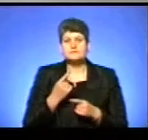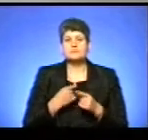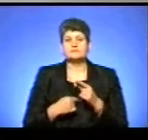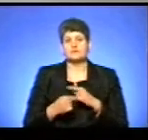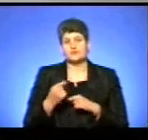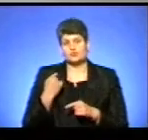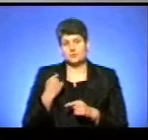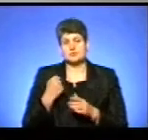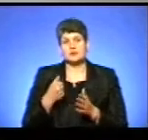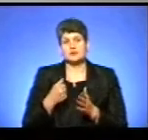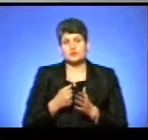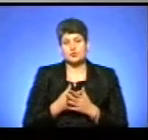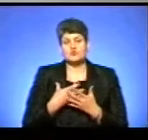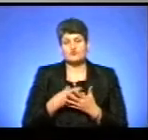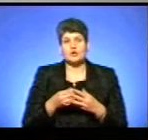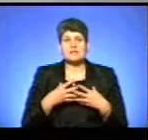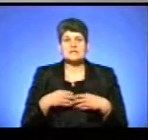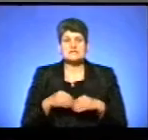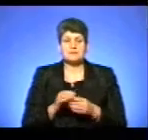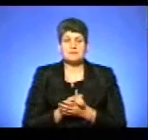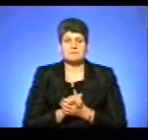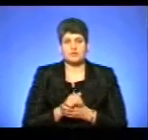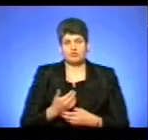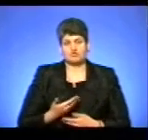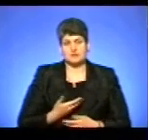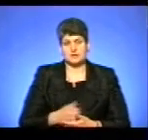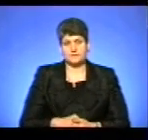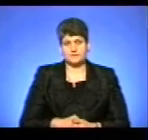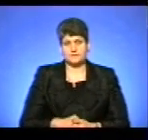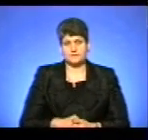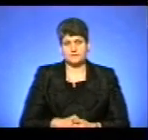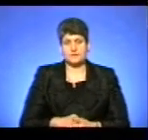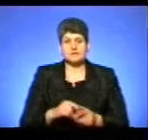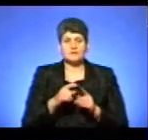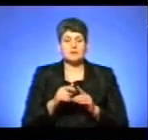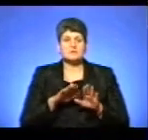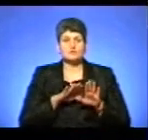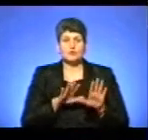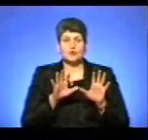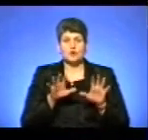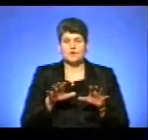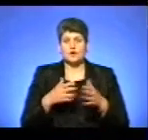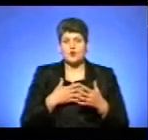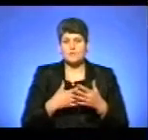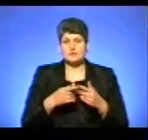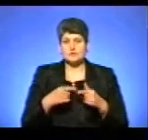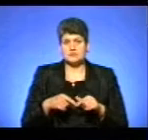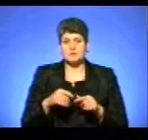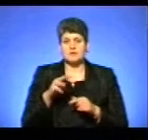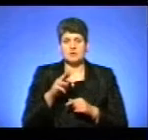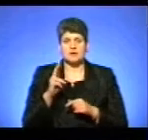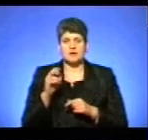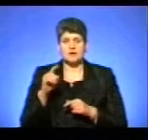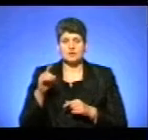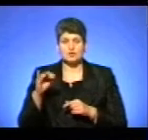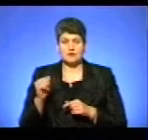повернутися до своїх сімей, до мирного життя. За словами заступника голови громадської організації Миколи Казюка, в